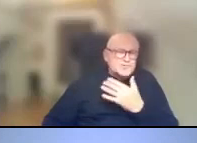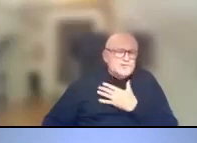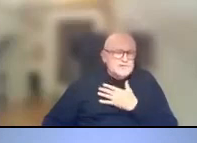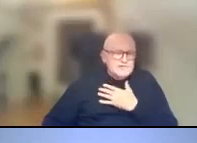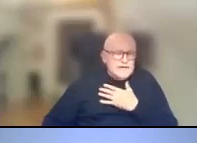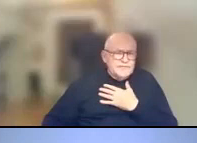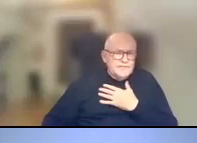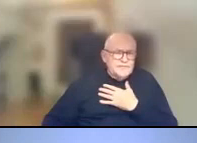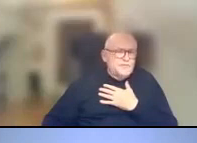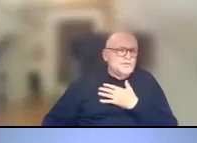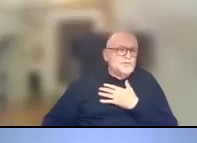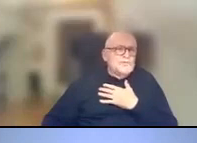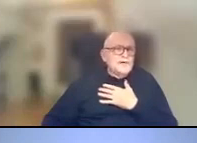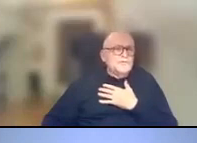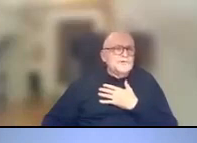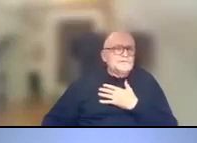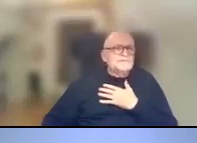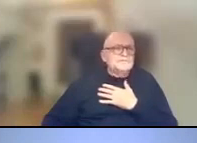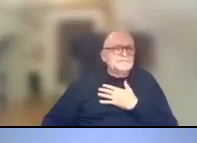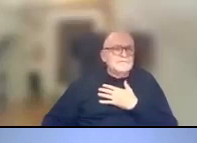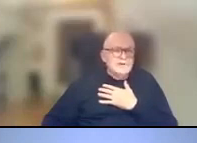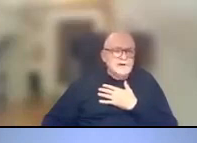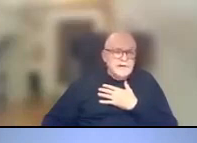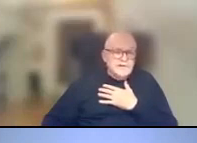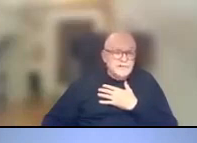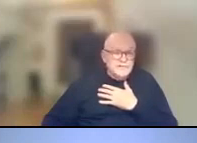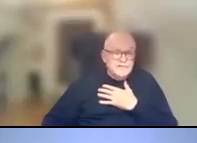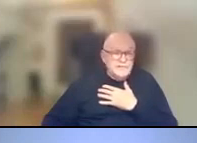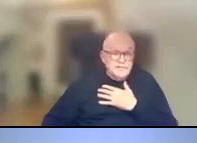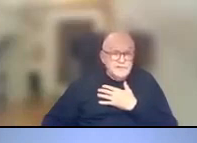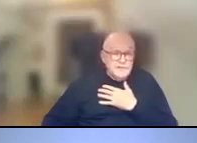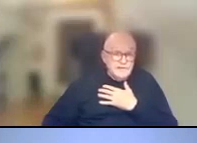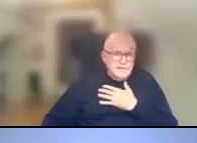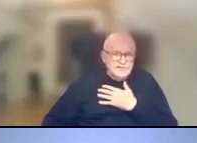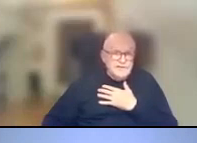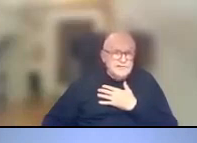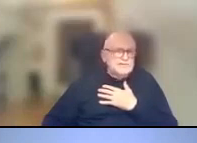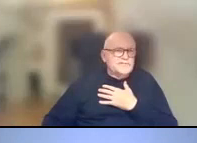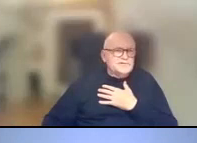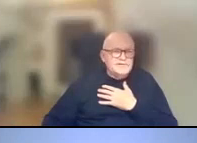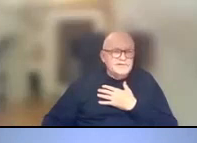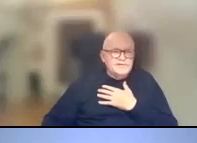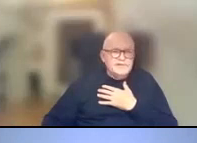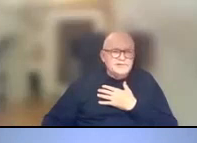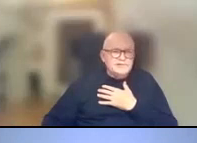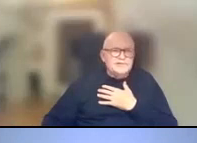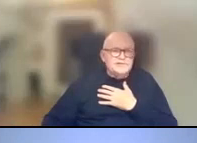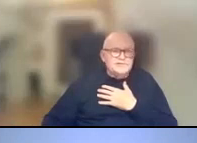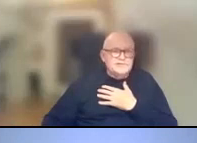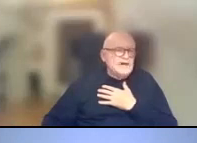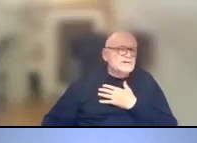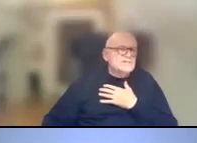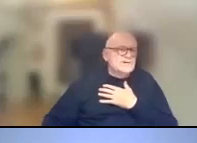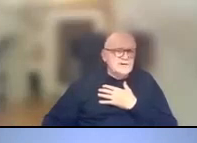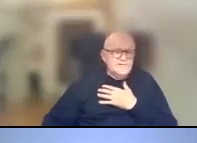Es ist so, dass dieses eine kühne Bemerkung ist, eine, die den Realitäten selbstverständlich nicht